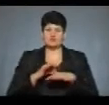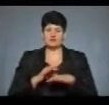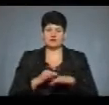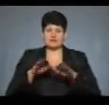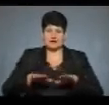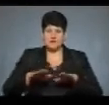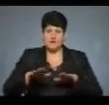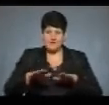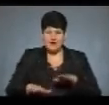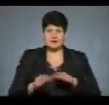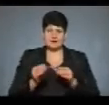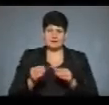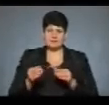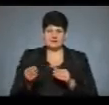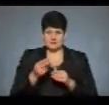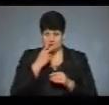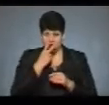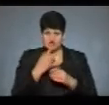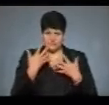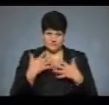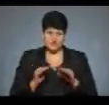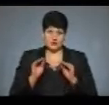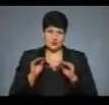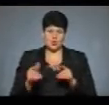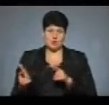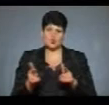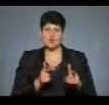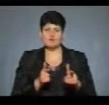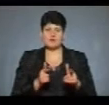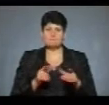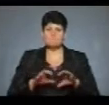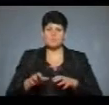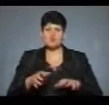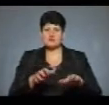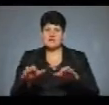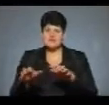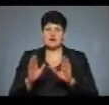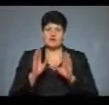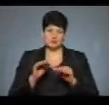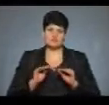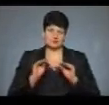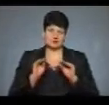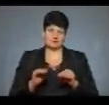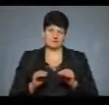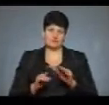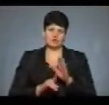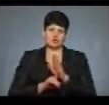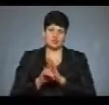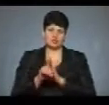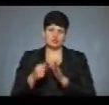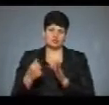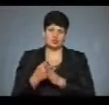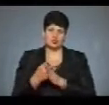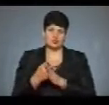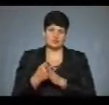трамбування, підсипання. І, бачите, вже стоять готові бруківка і буде встановлено від початку до